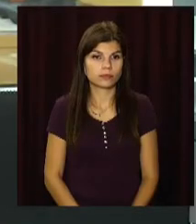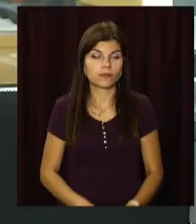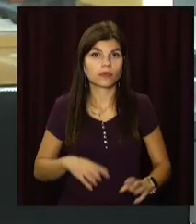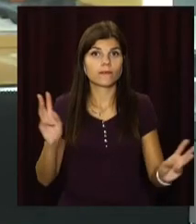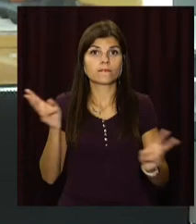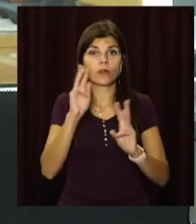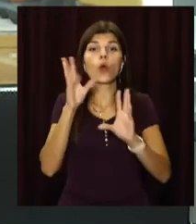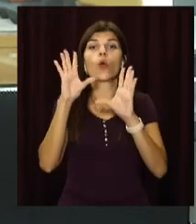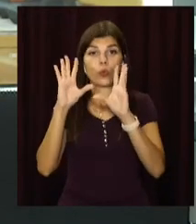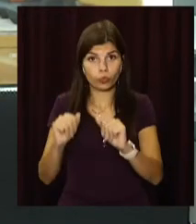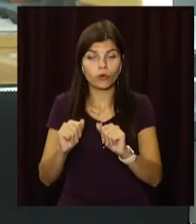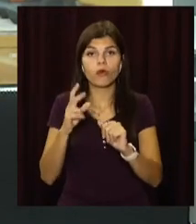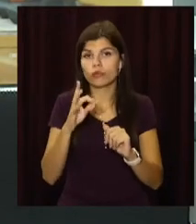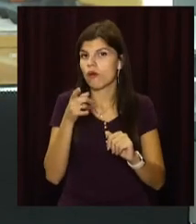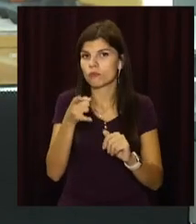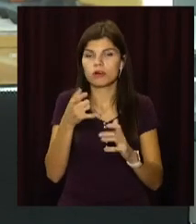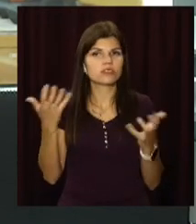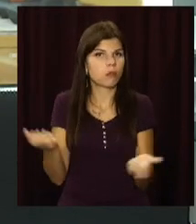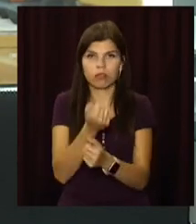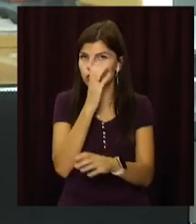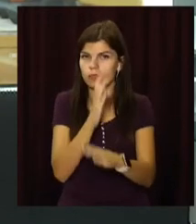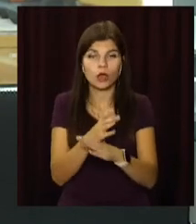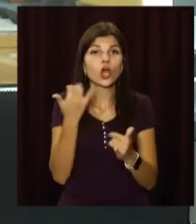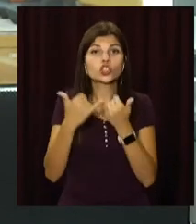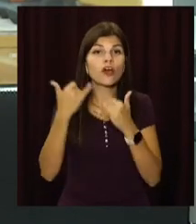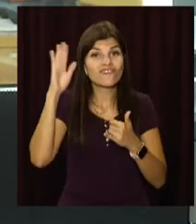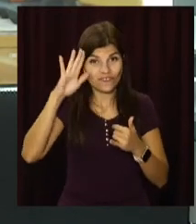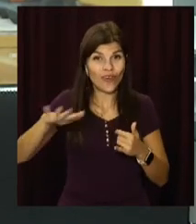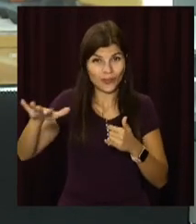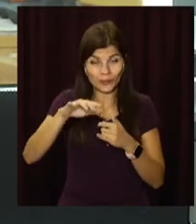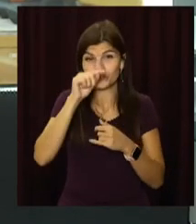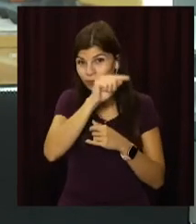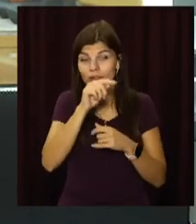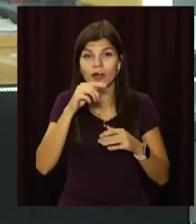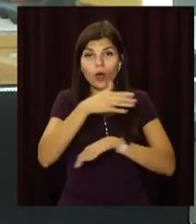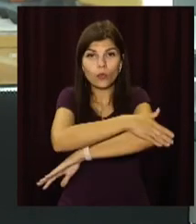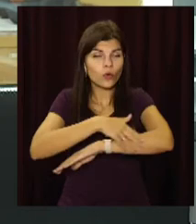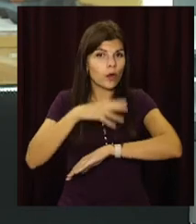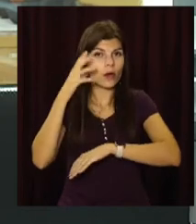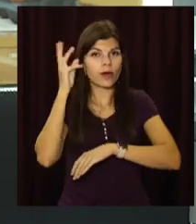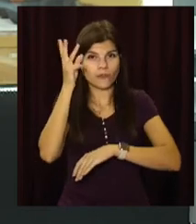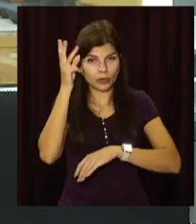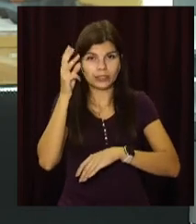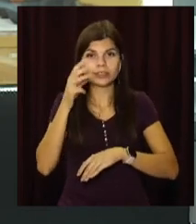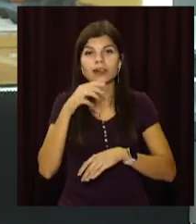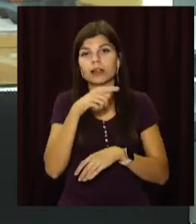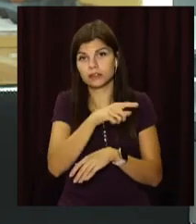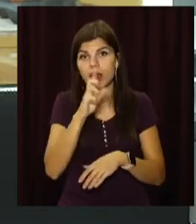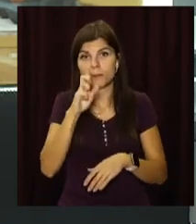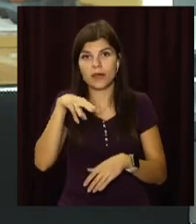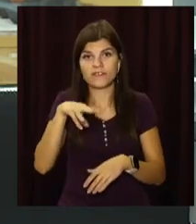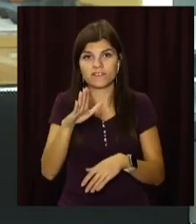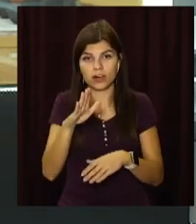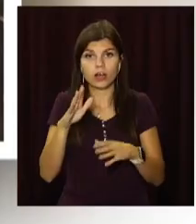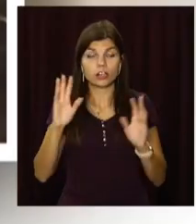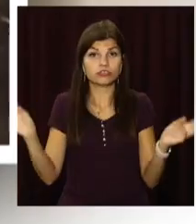Вогонь загасили, але авто не врятували. У Жовтих Водах на вулиці Богдана Хмельницького зайнялася БМВ. Повідомлення до